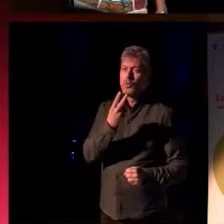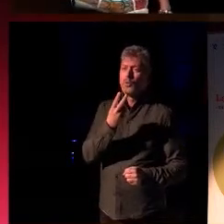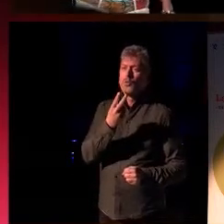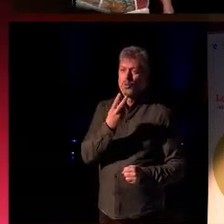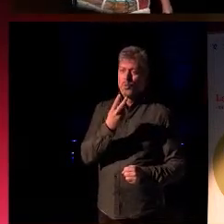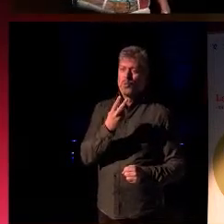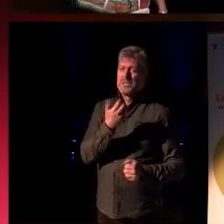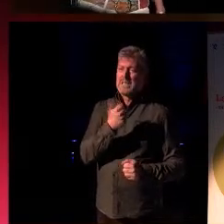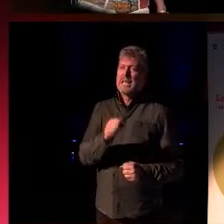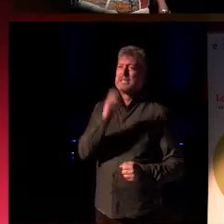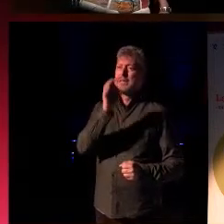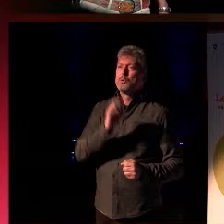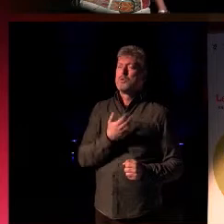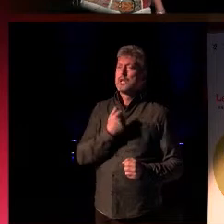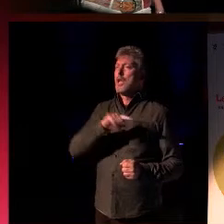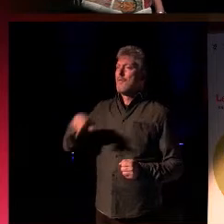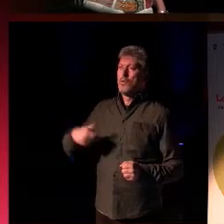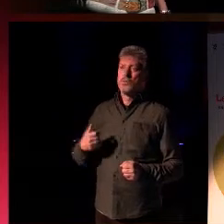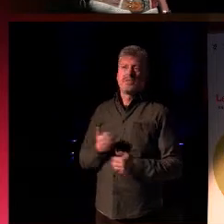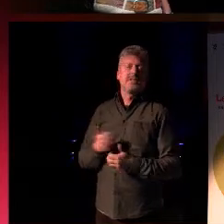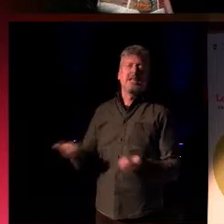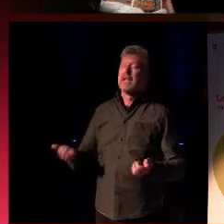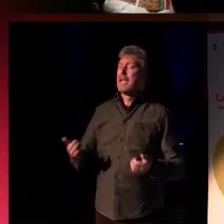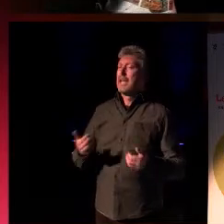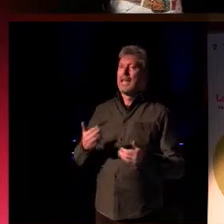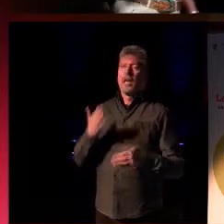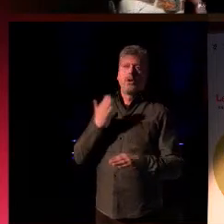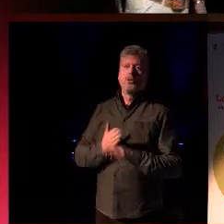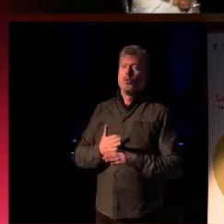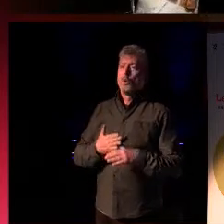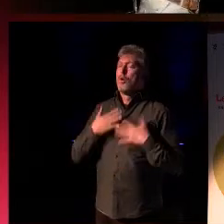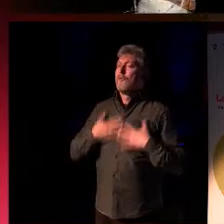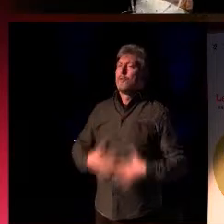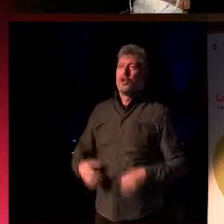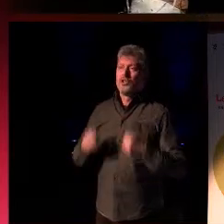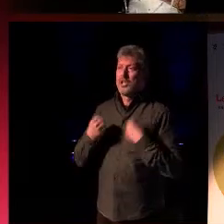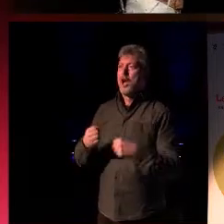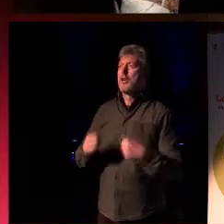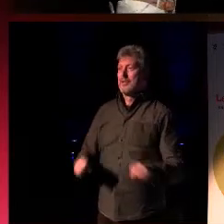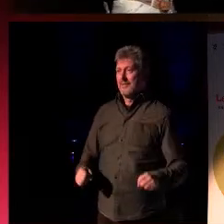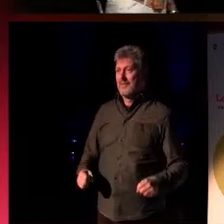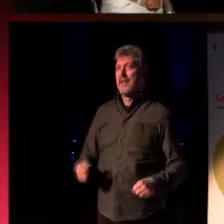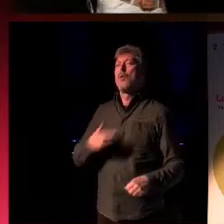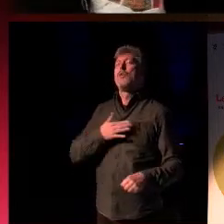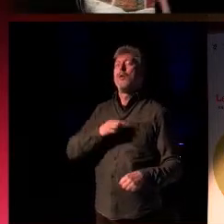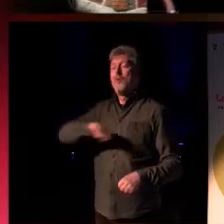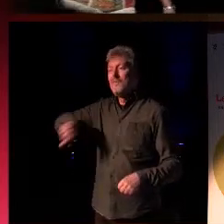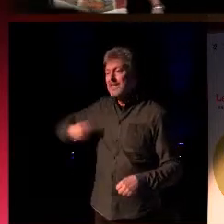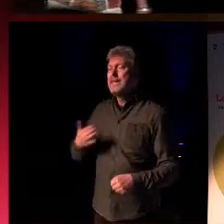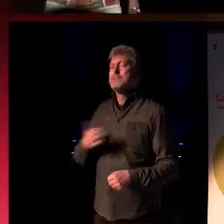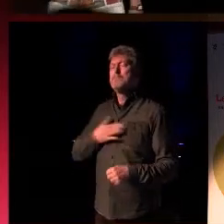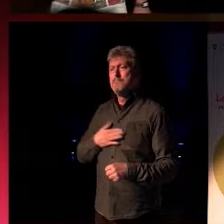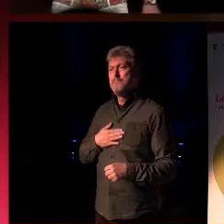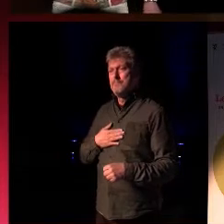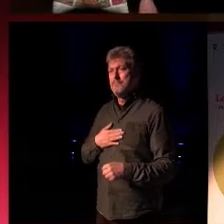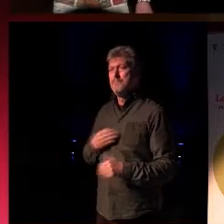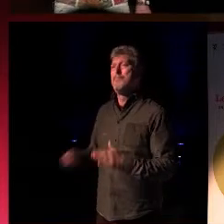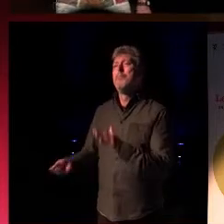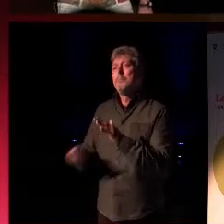oss ikke er nok i fysisk aktivitet. Og det har vi veldig lyst til å være med og bidra til å endre